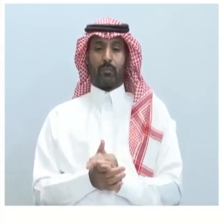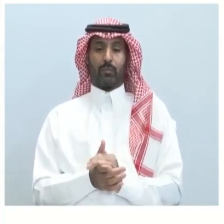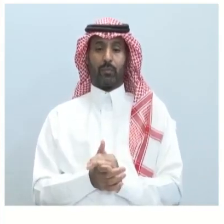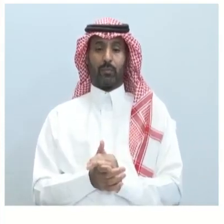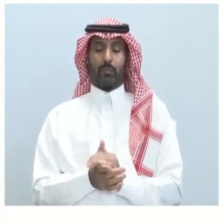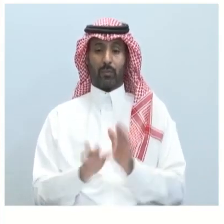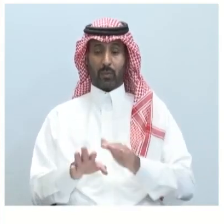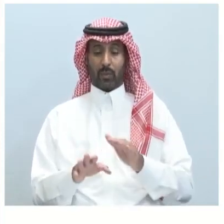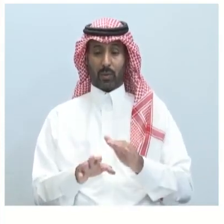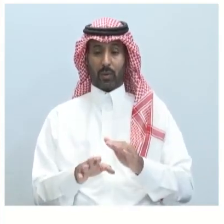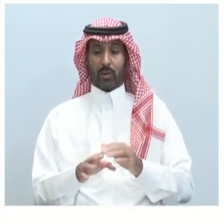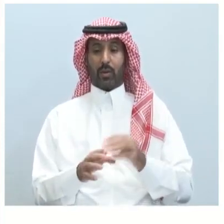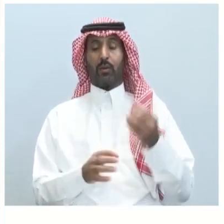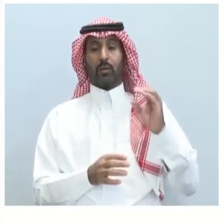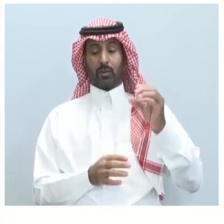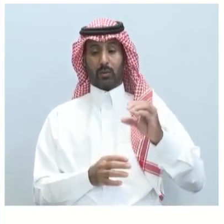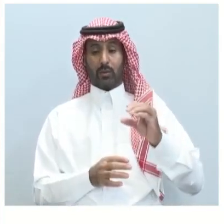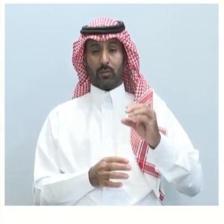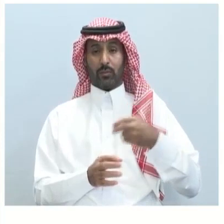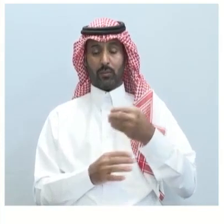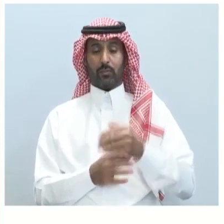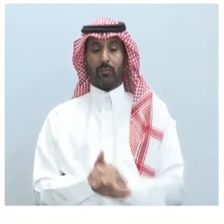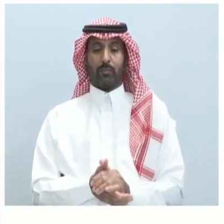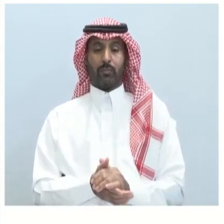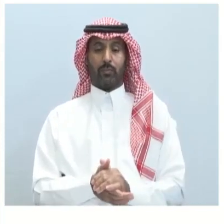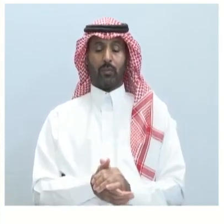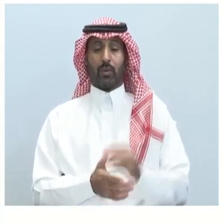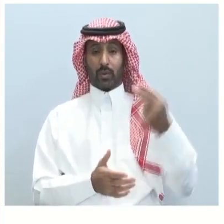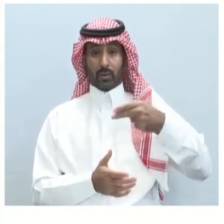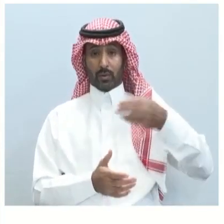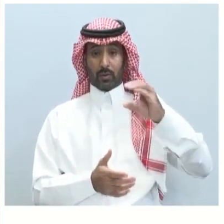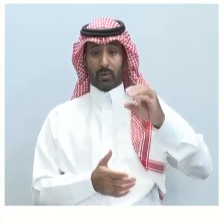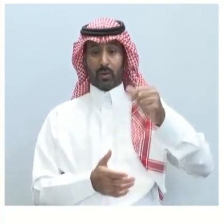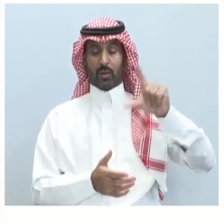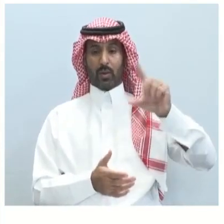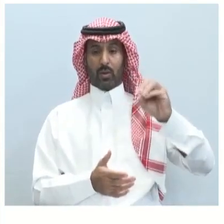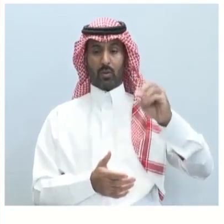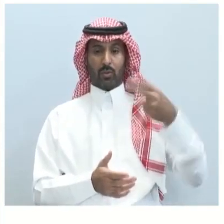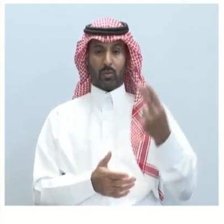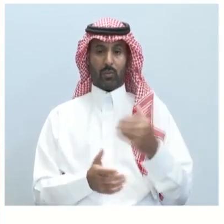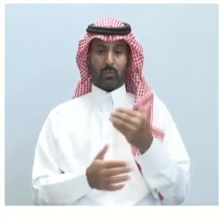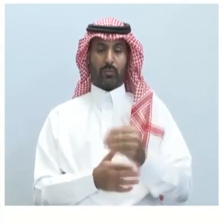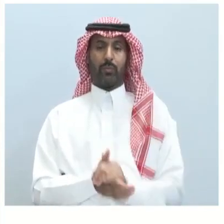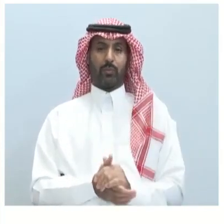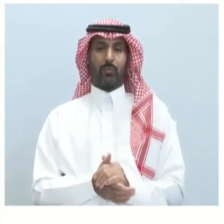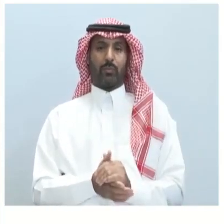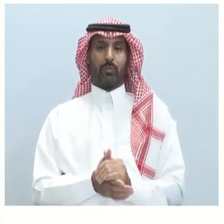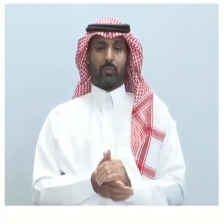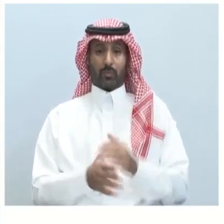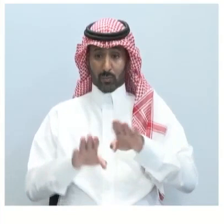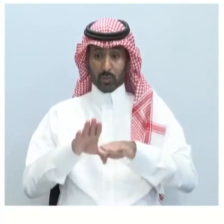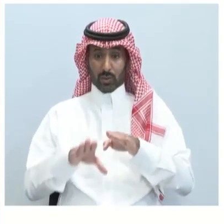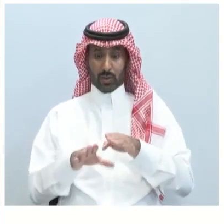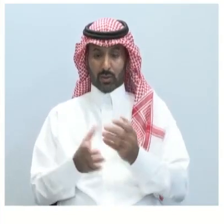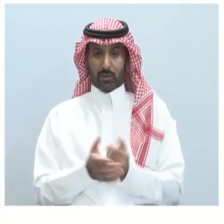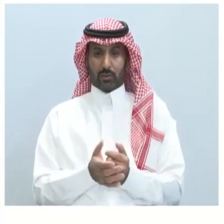ثابت تاين الحمض لديه بعد ذلك اتش سي ال او تو بنشوف معادله